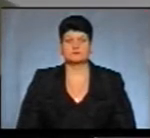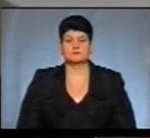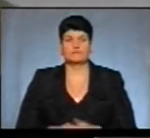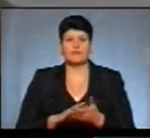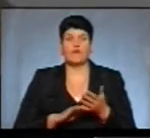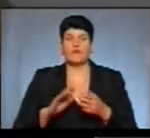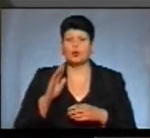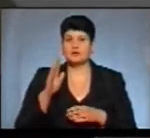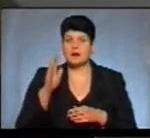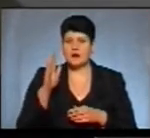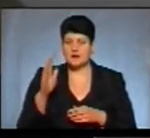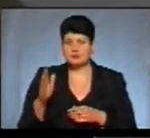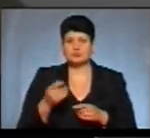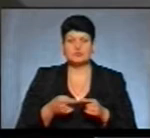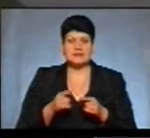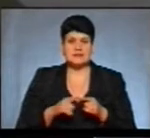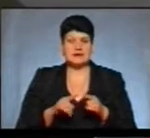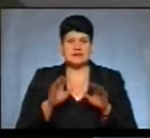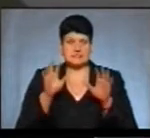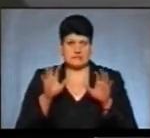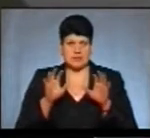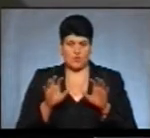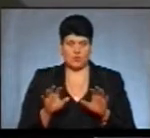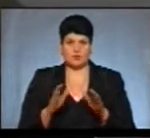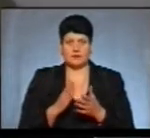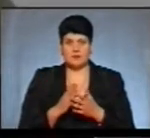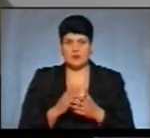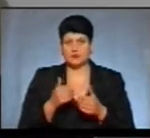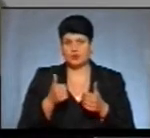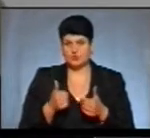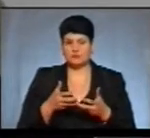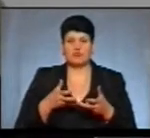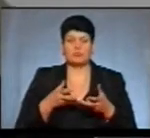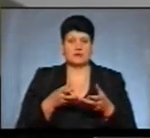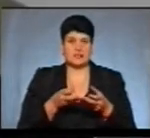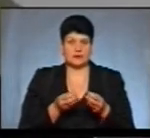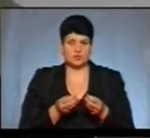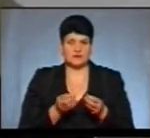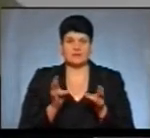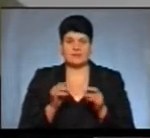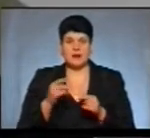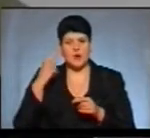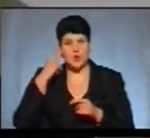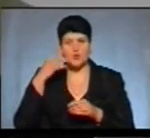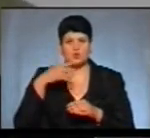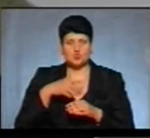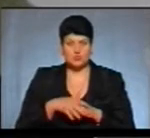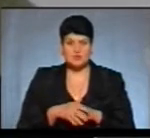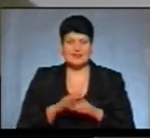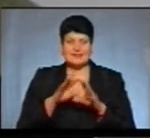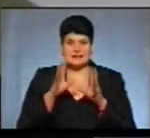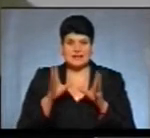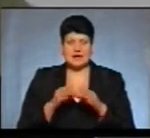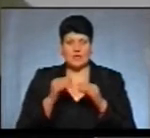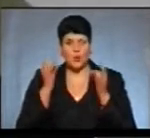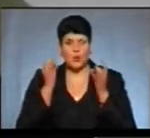Подальшому цей закон має добре вплинути на розуміння, так, взагалі